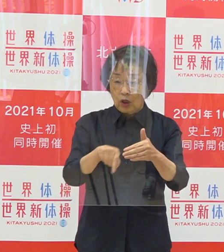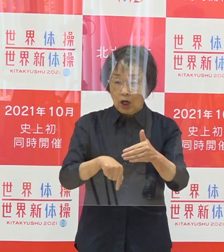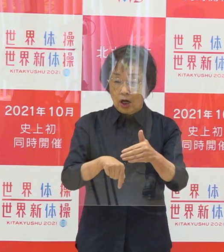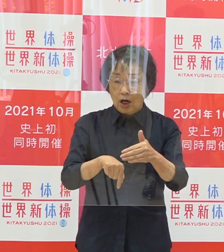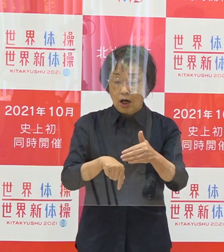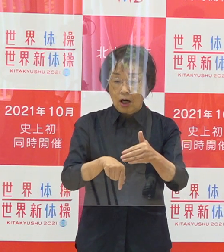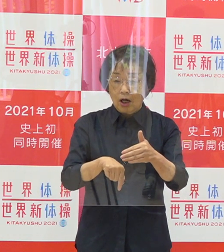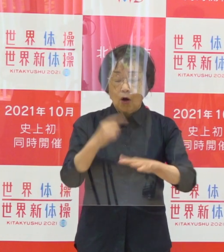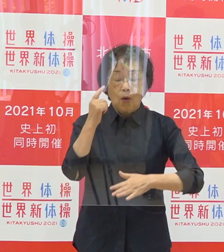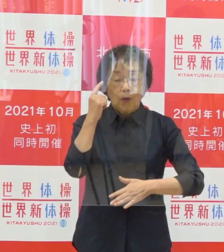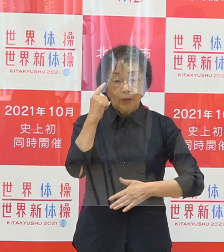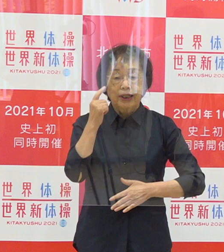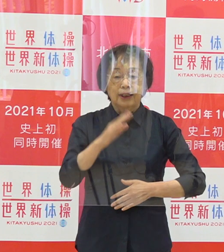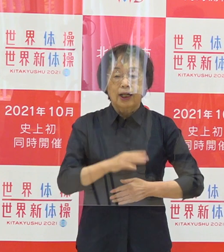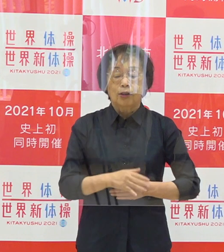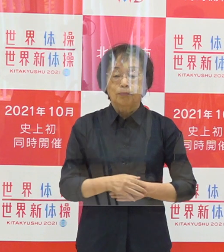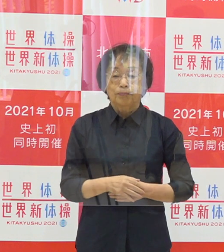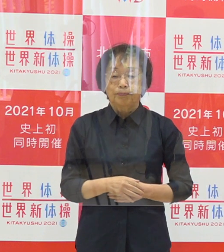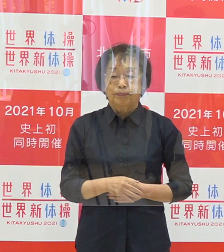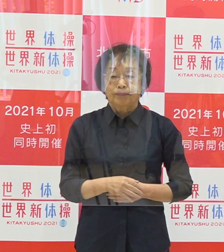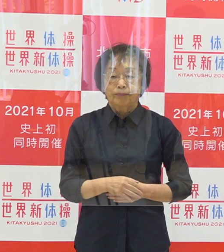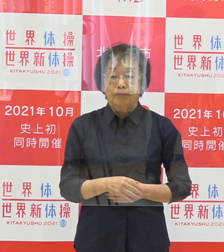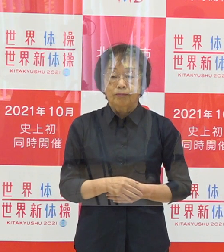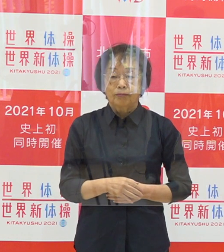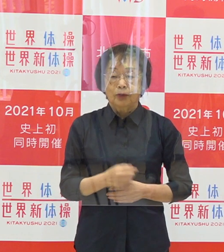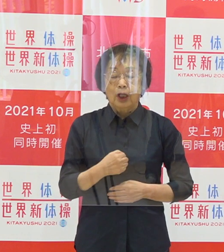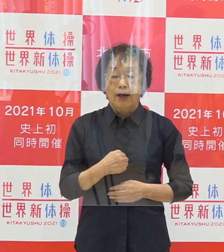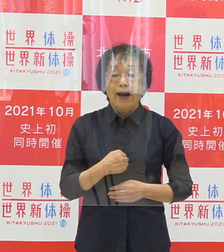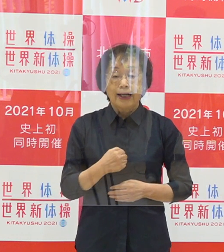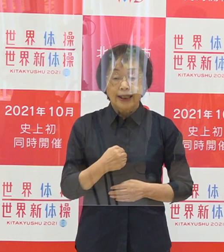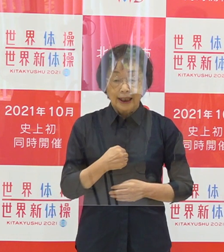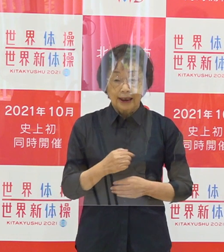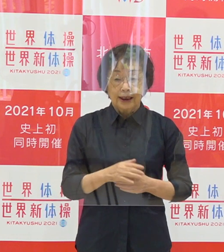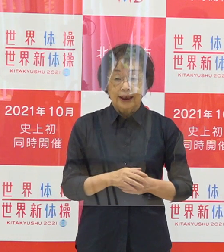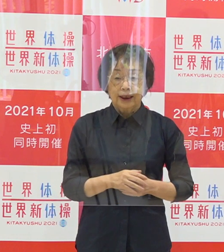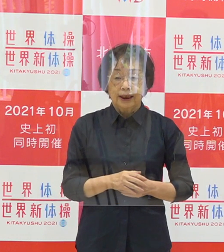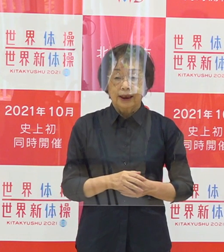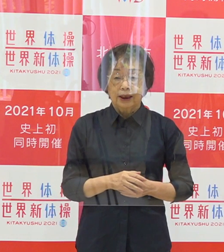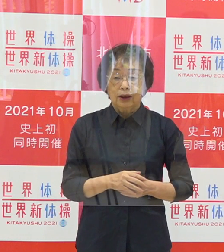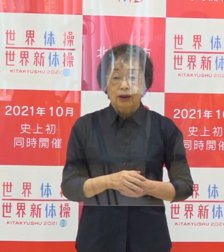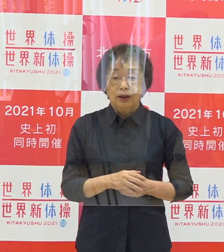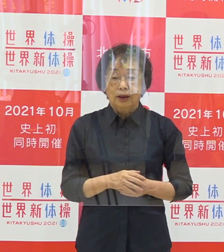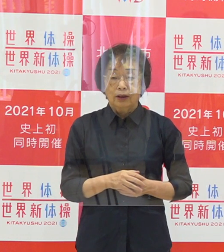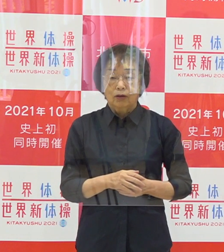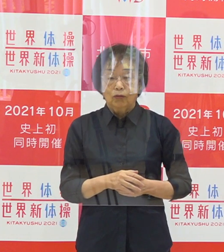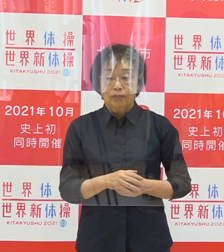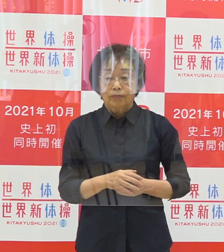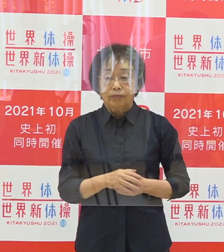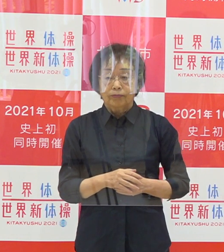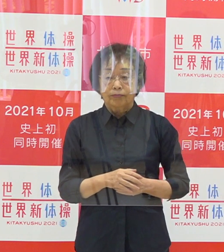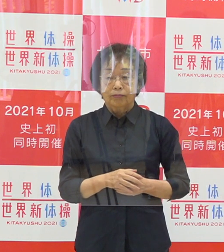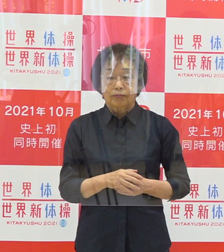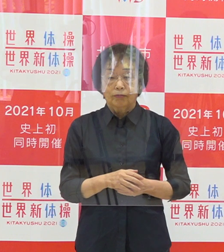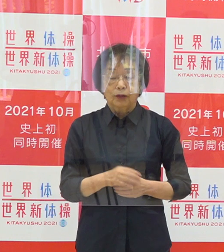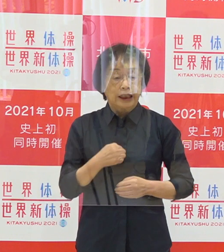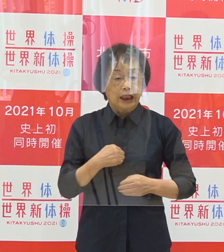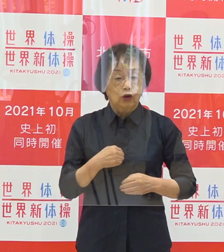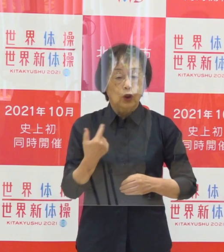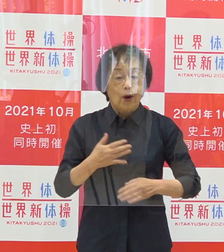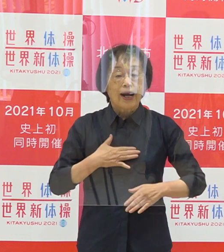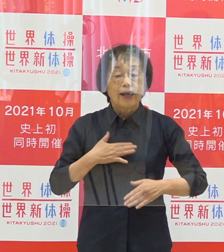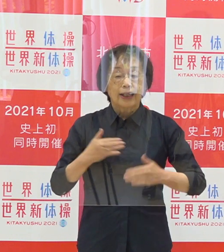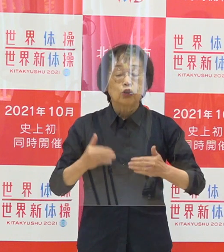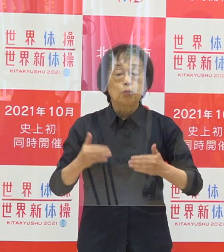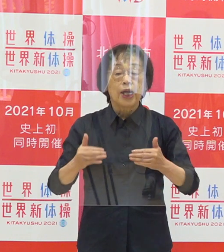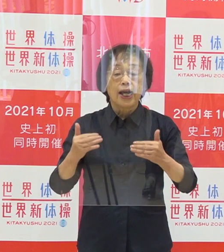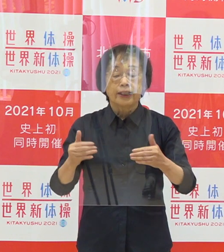もののようです。で確かに議論は法的にきちんと基づいて進められていて、手続き上